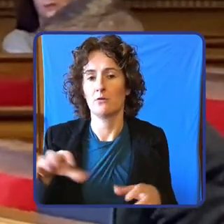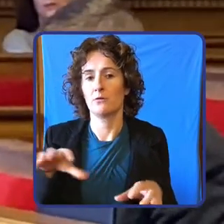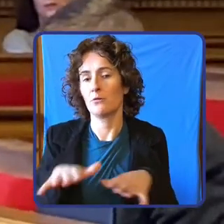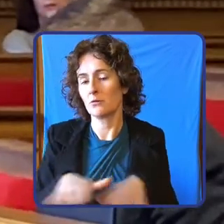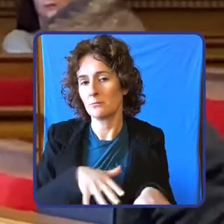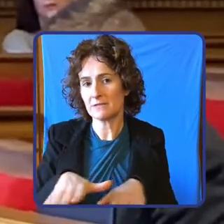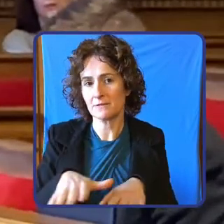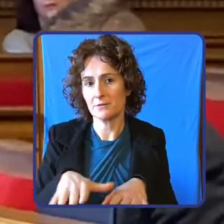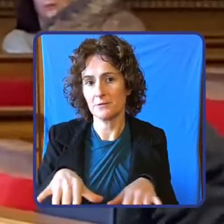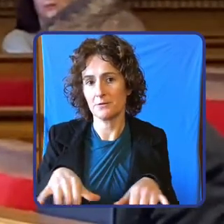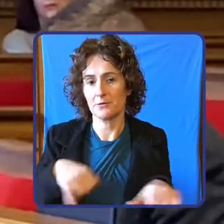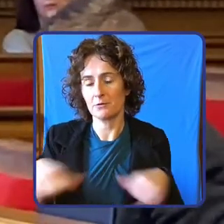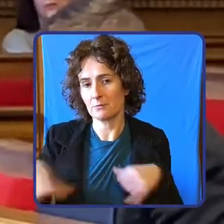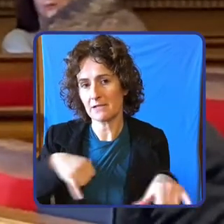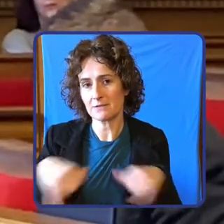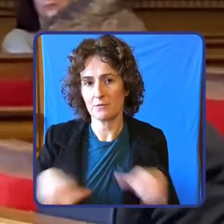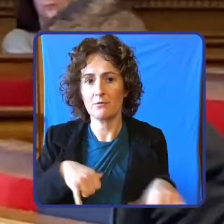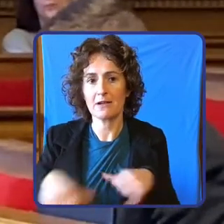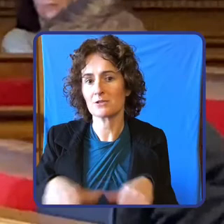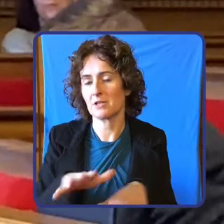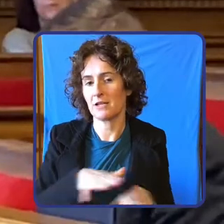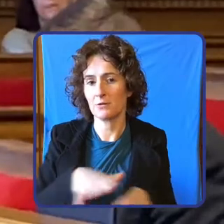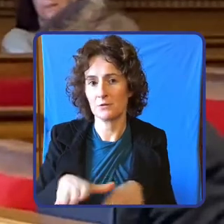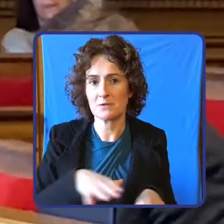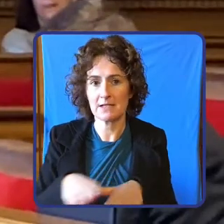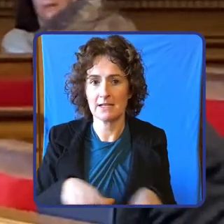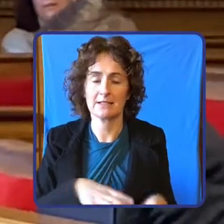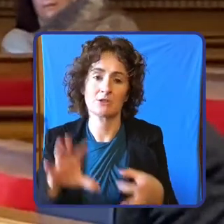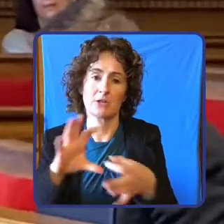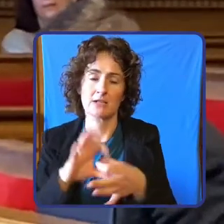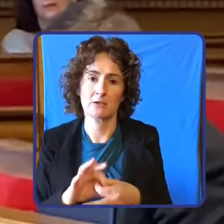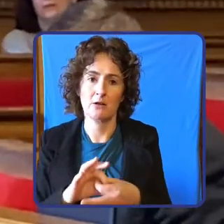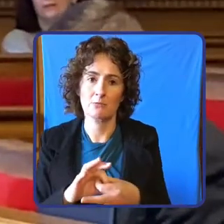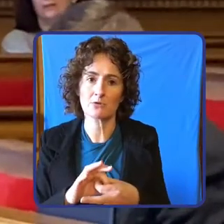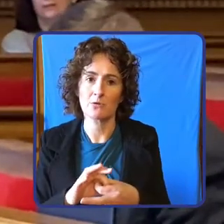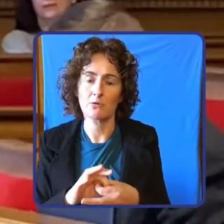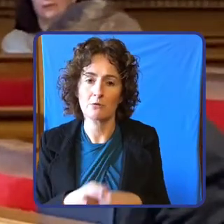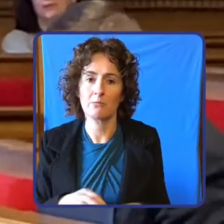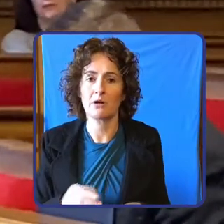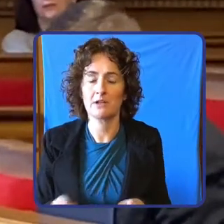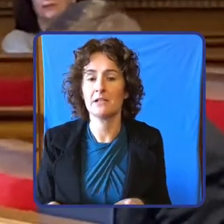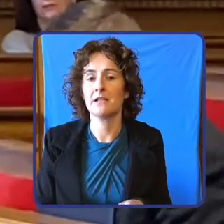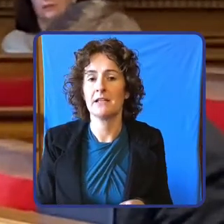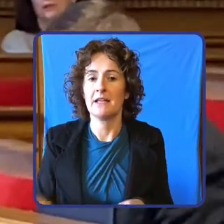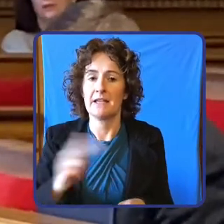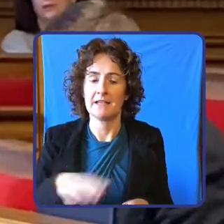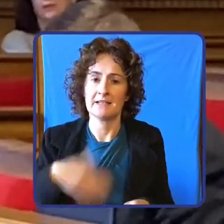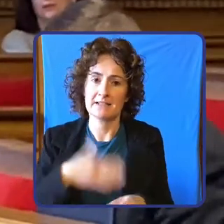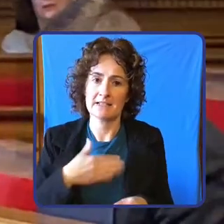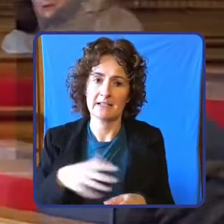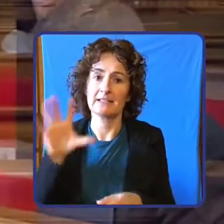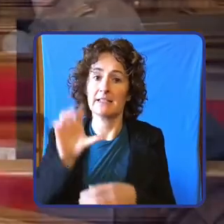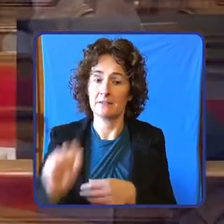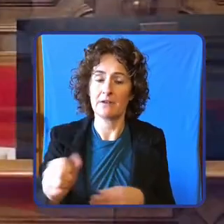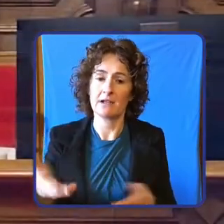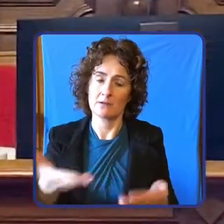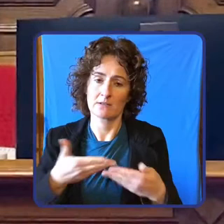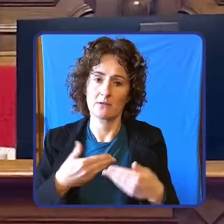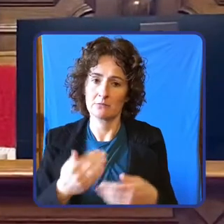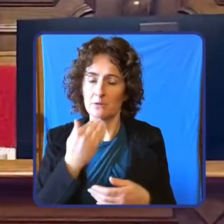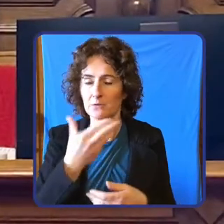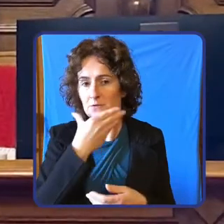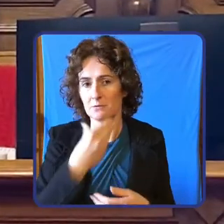és természetesen ebben a dokumentumban feltett kérdésekre szeretném határidőben megkapni a választ. Köszönöm szépen.